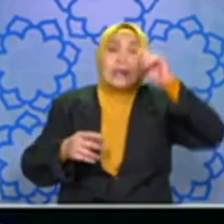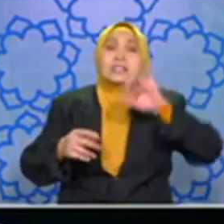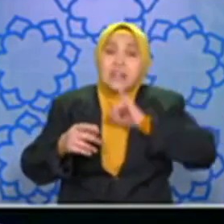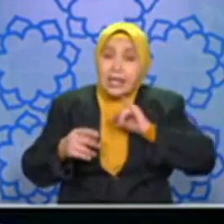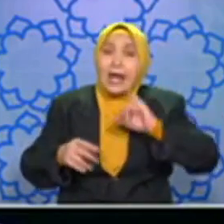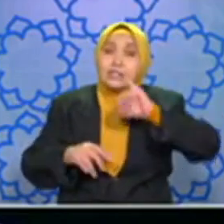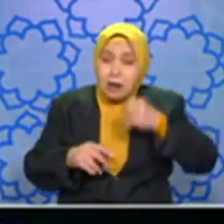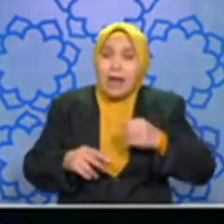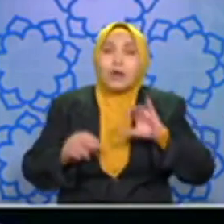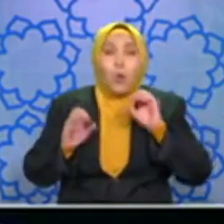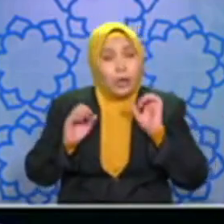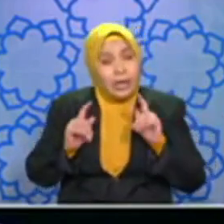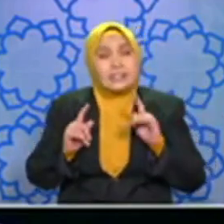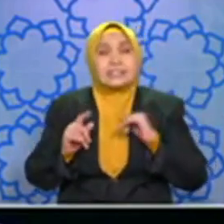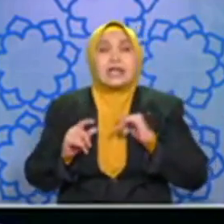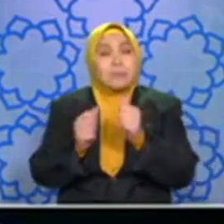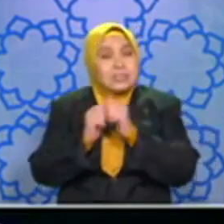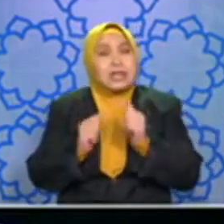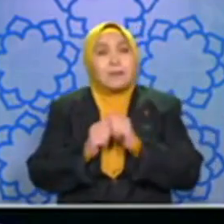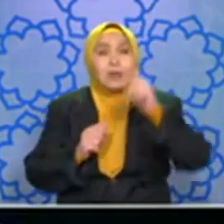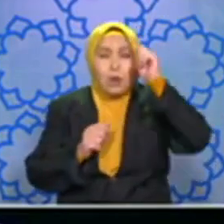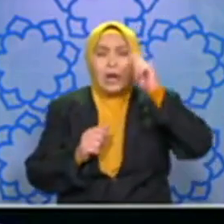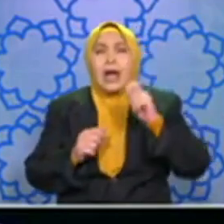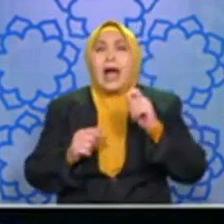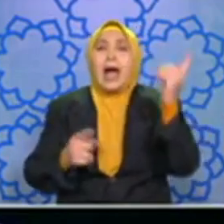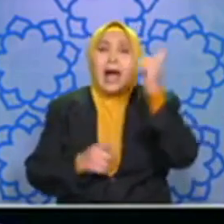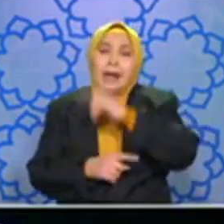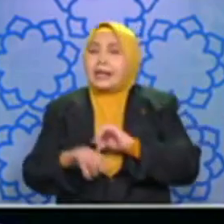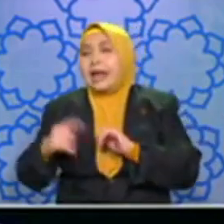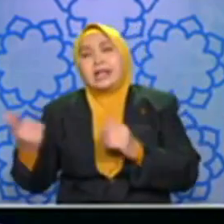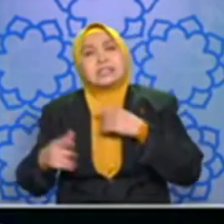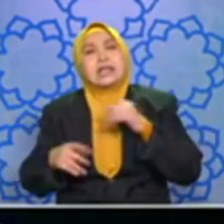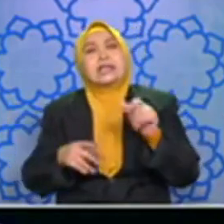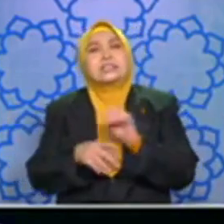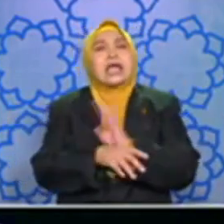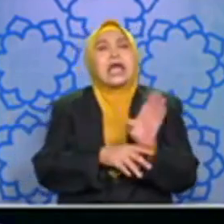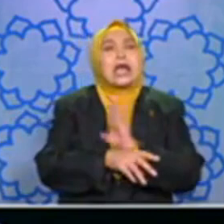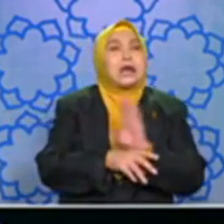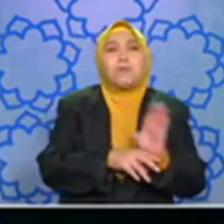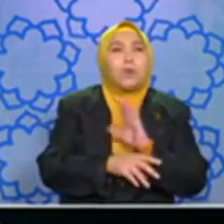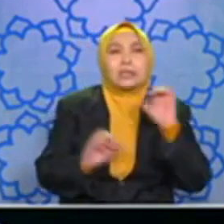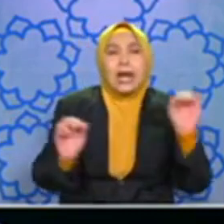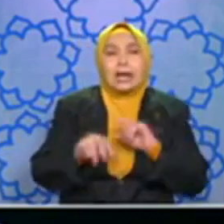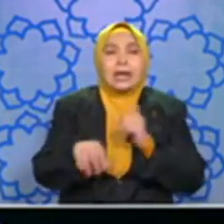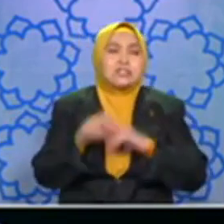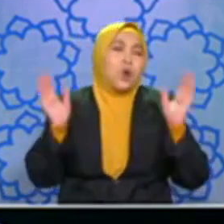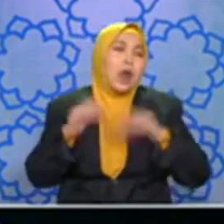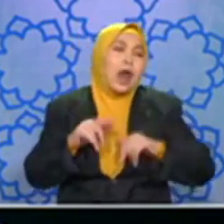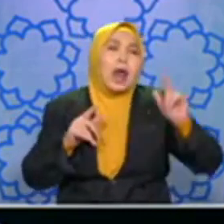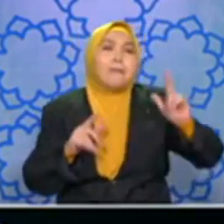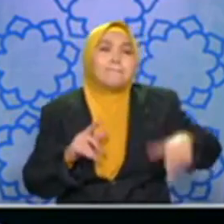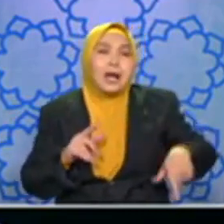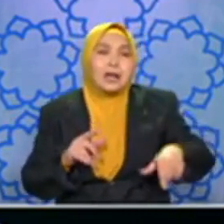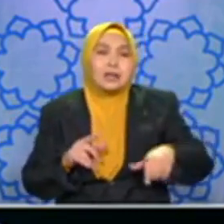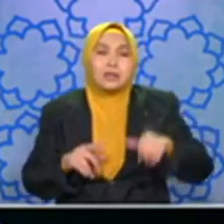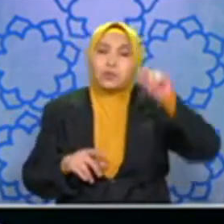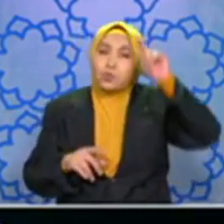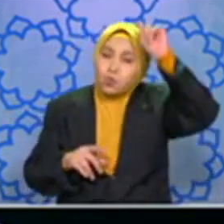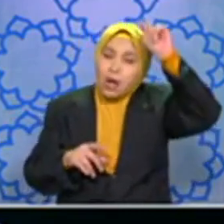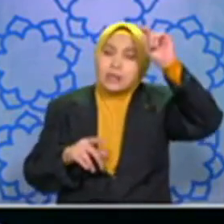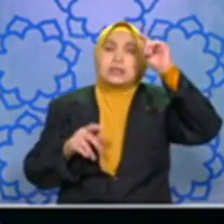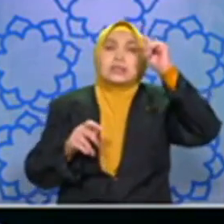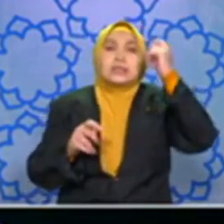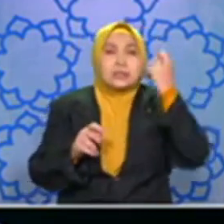Tuhan jadi baik sikit, hari lain saya sibuklah Tuhan, tak sempat baca Quran, solat saya lambat. Tuhan tetap